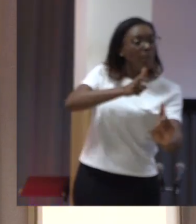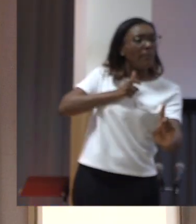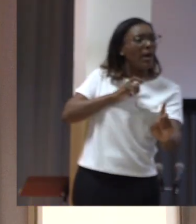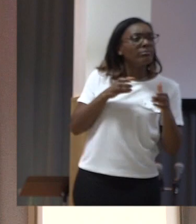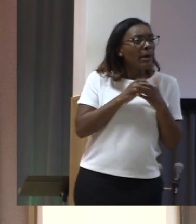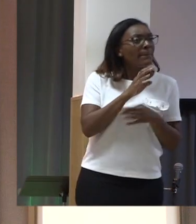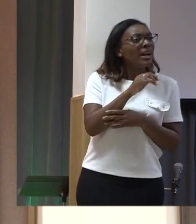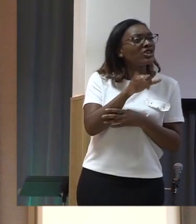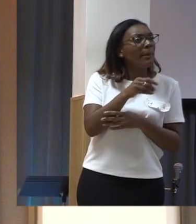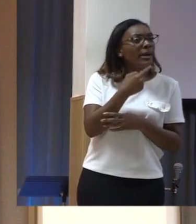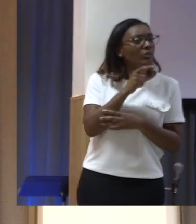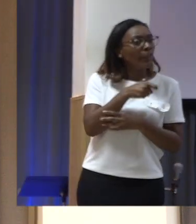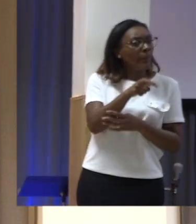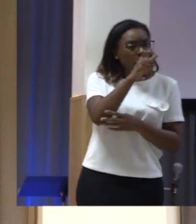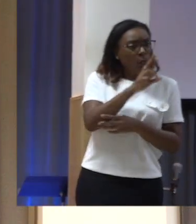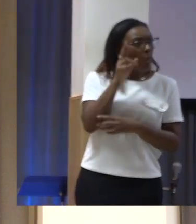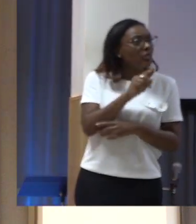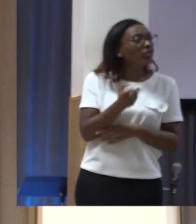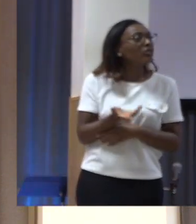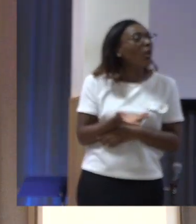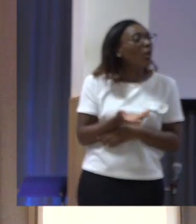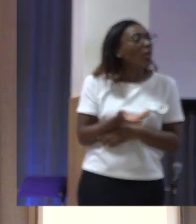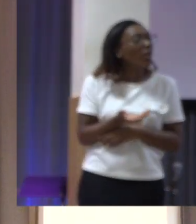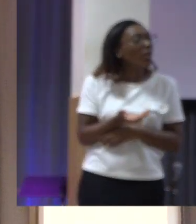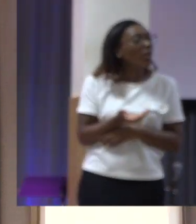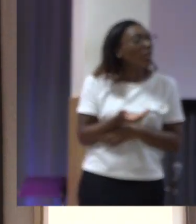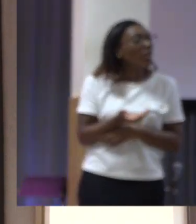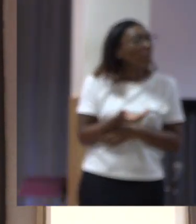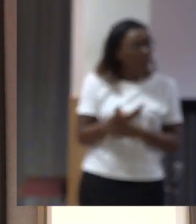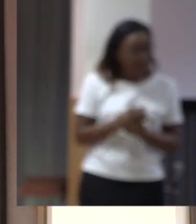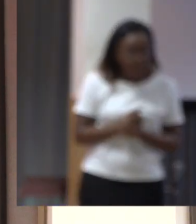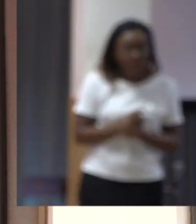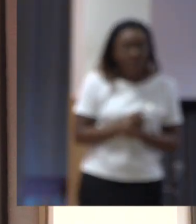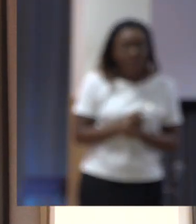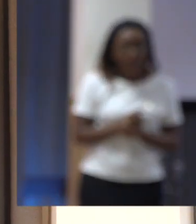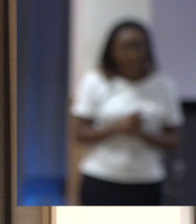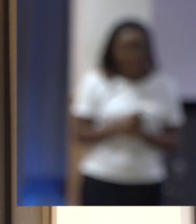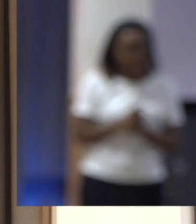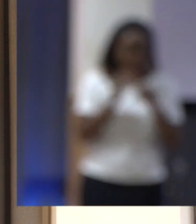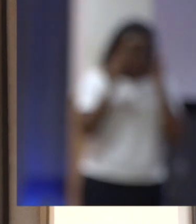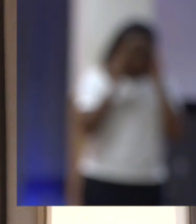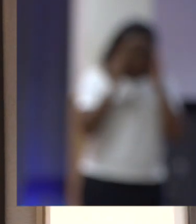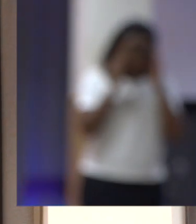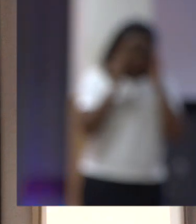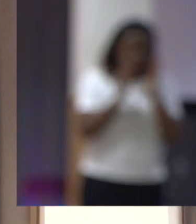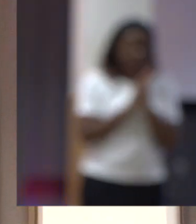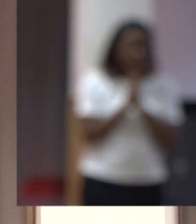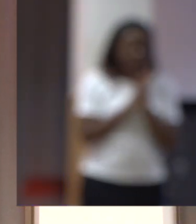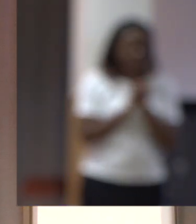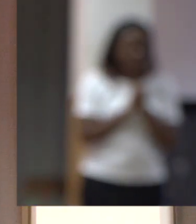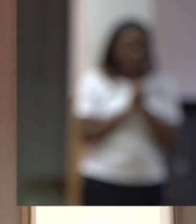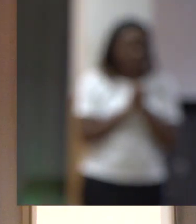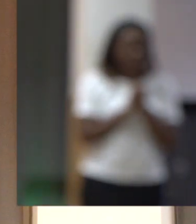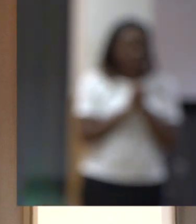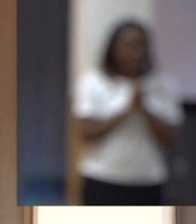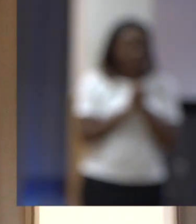n'est autre que notre Seigneur Jésus, le rejeton de David, le lion de la tribu de Judas. Et je conclurai